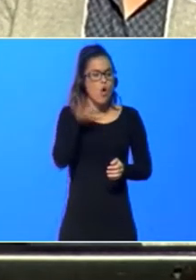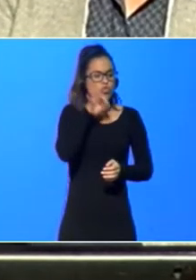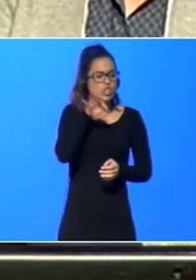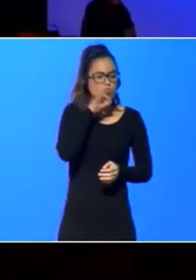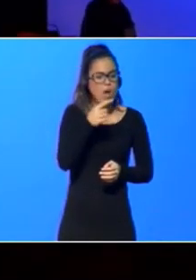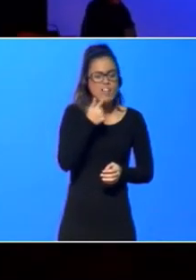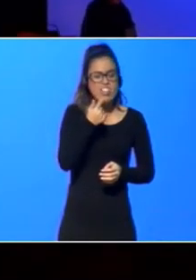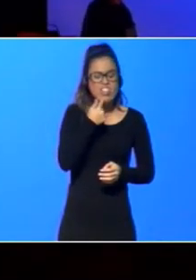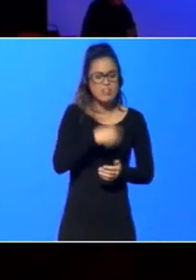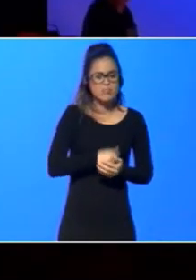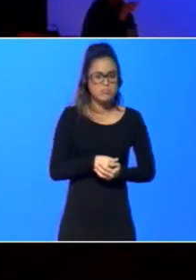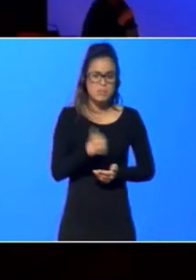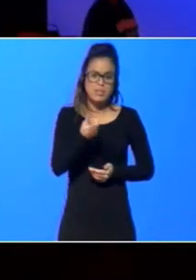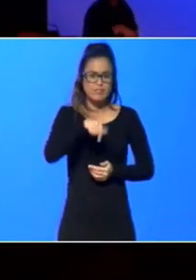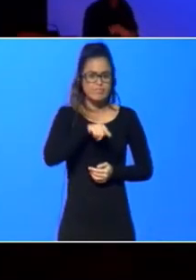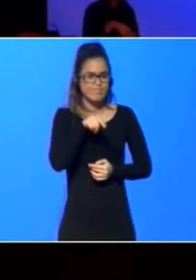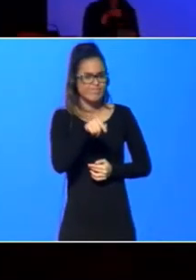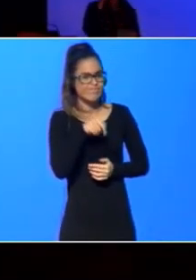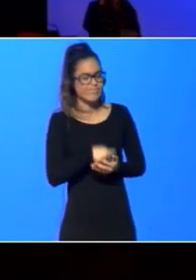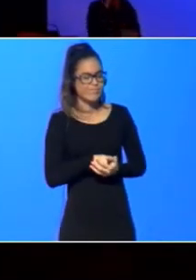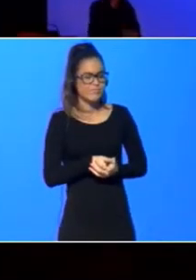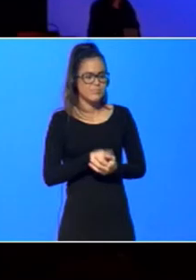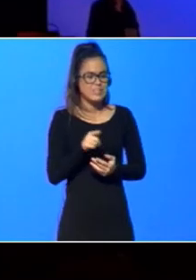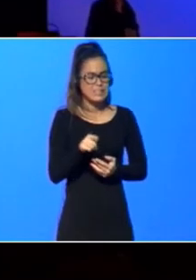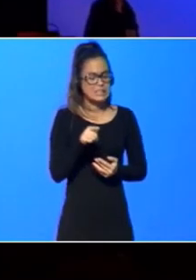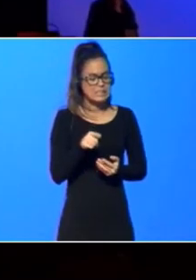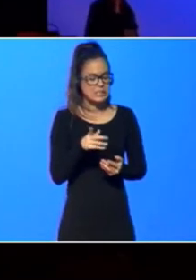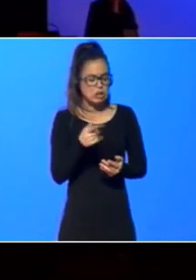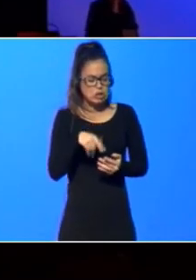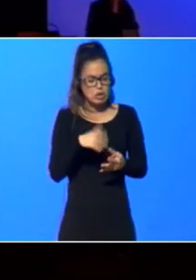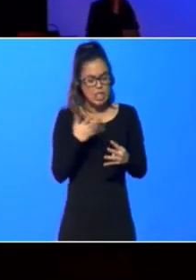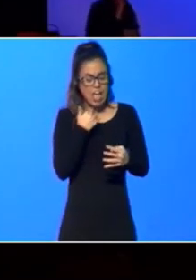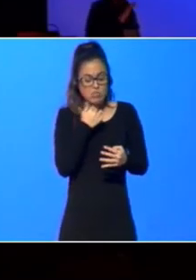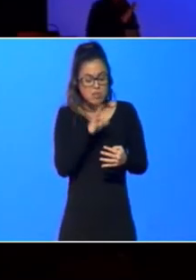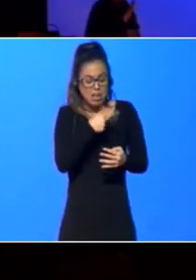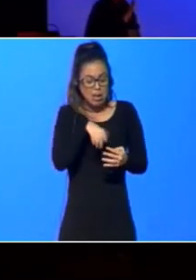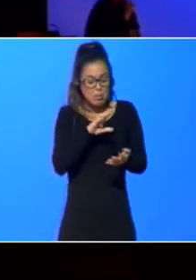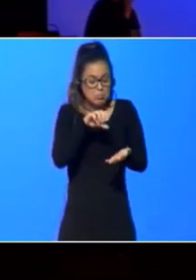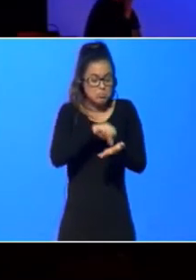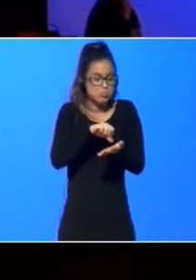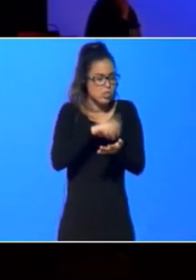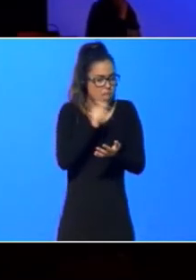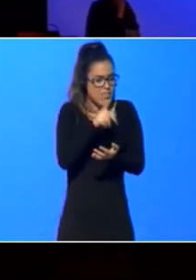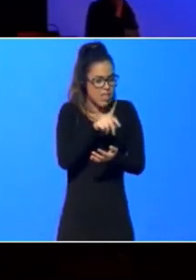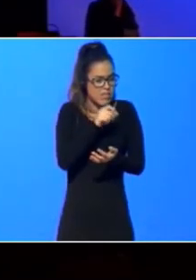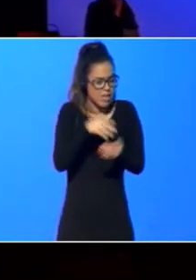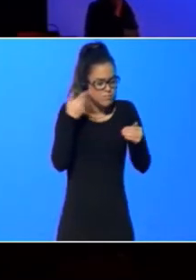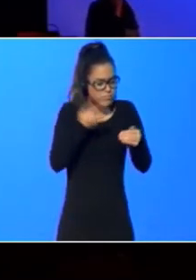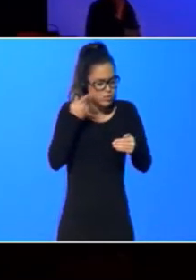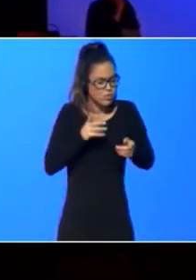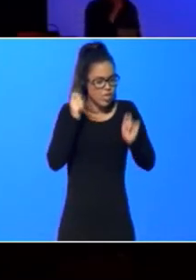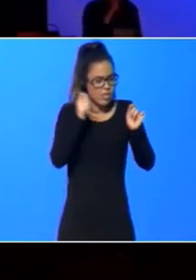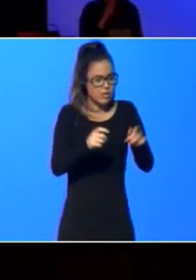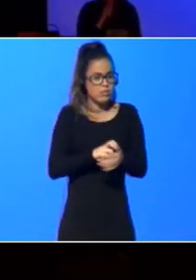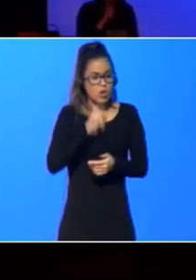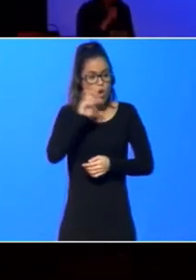guk guretzat hau da erdi-erdian ipintzen dugun gauza bat. Eta gero batzuk ikerketak azaldu